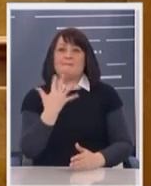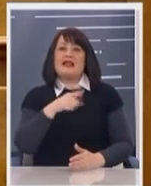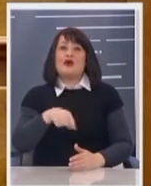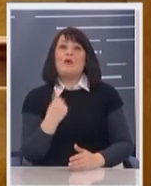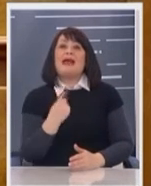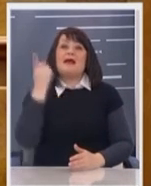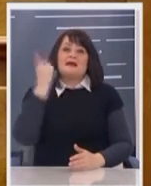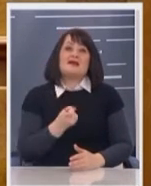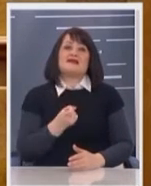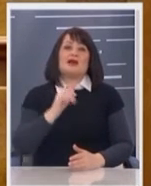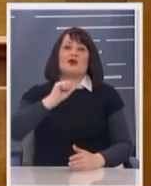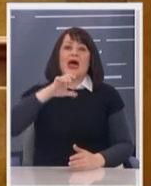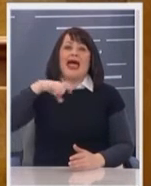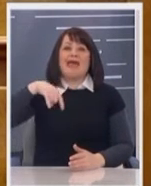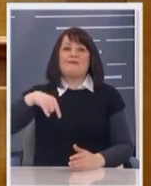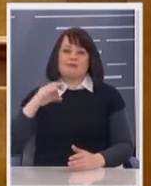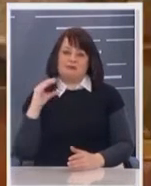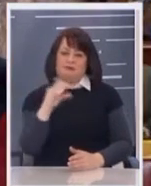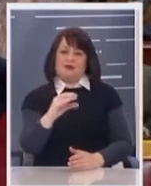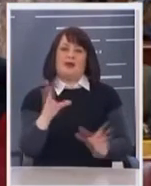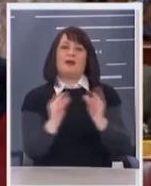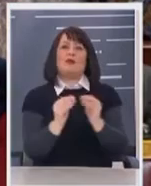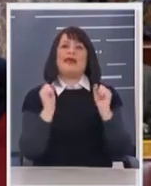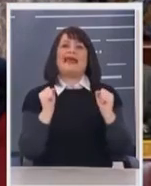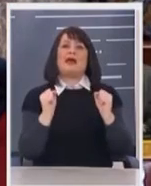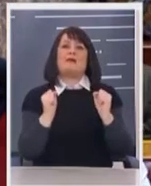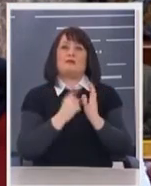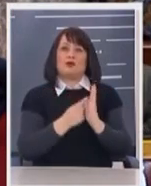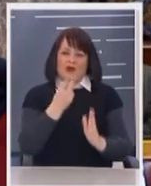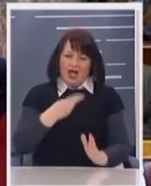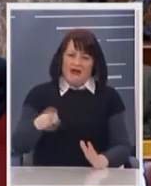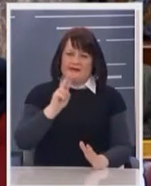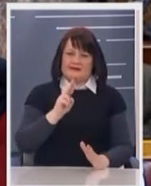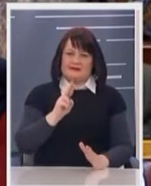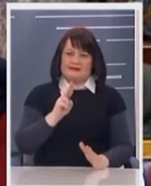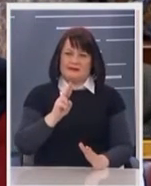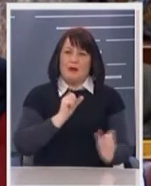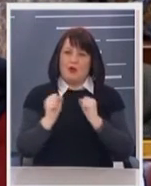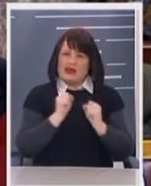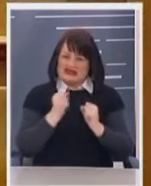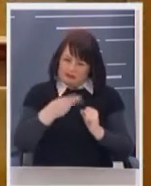5,1 του ΑΕΠ. Για πρώτη φορά αυξήσαμε μετά την περίοδο της κρίσης.